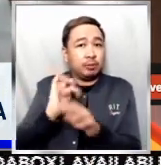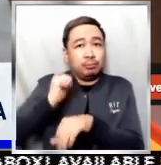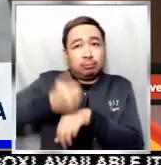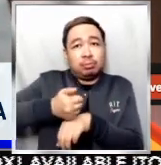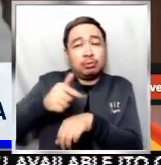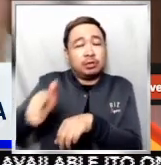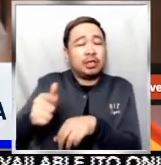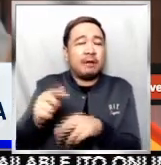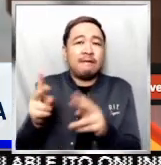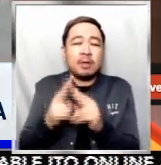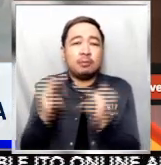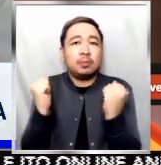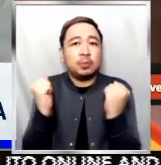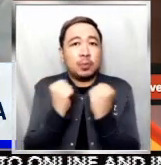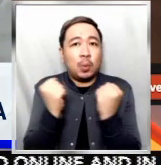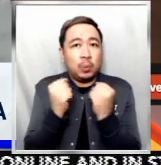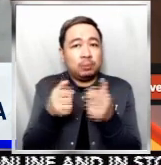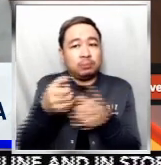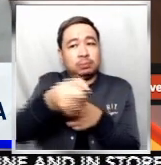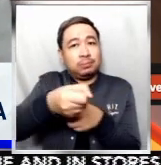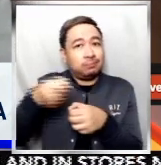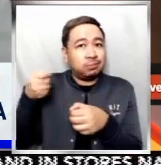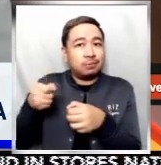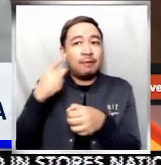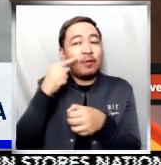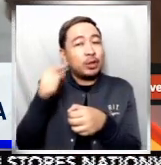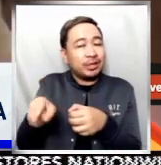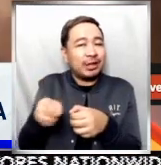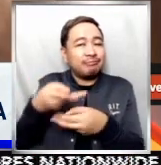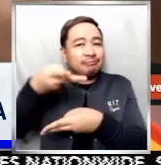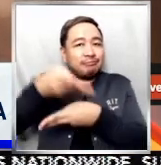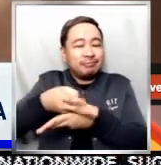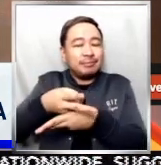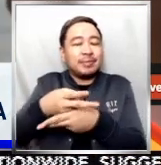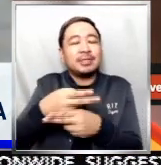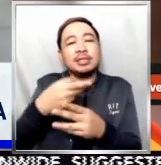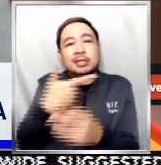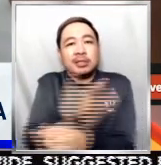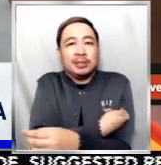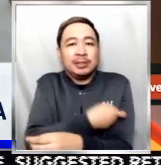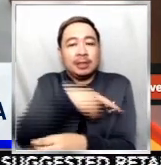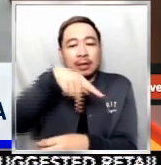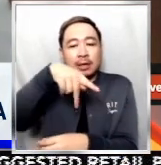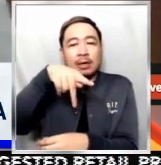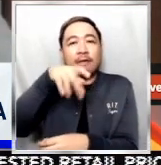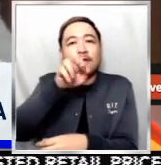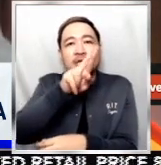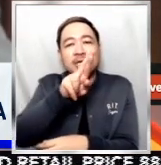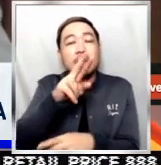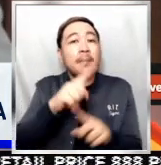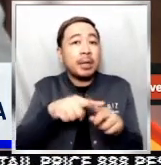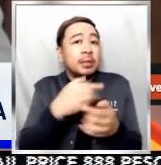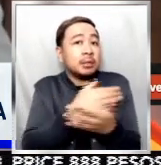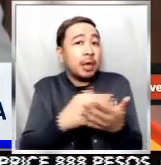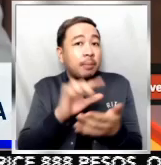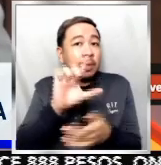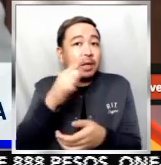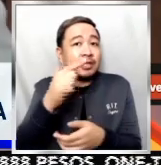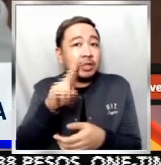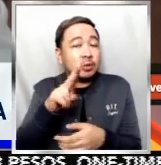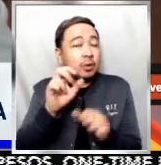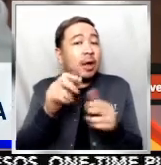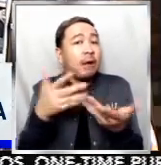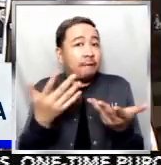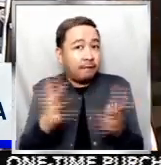freezers for this requirement. Pero meron din naman pong ibang mga local governments natin, they contracted a